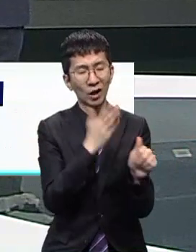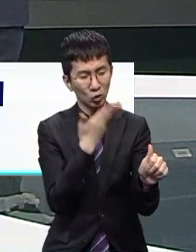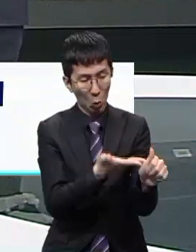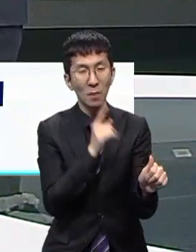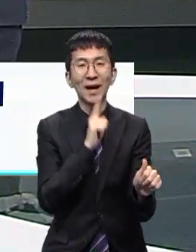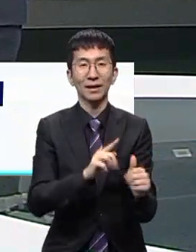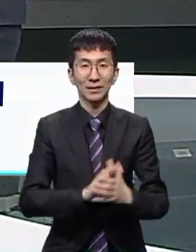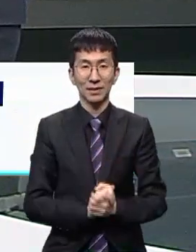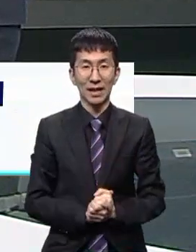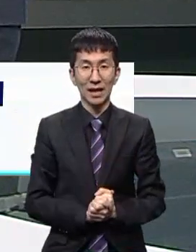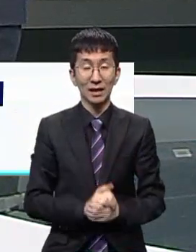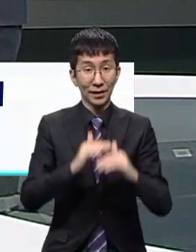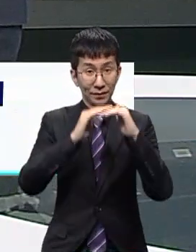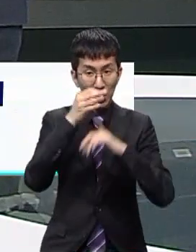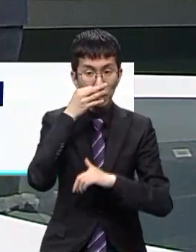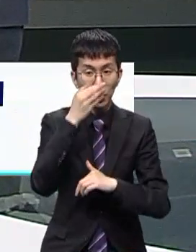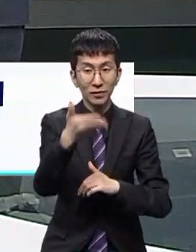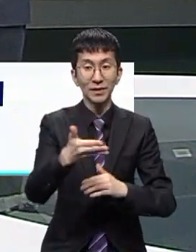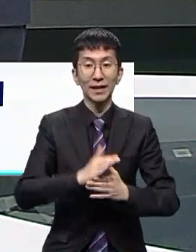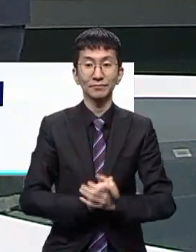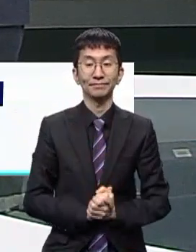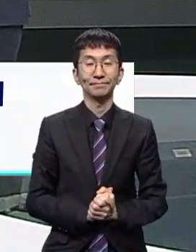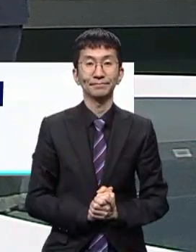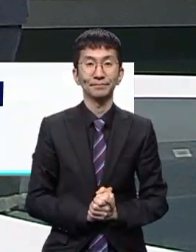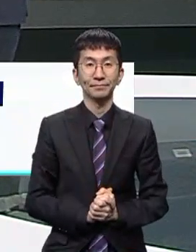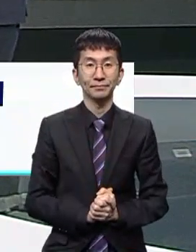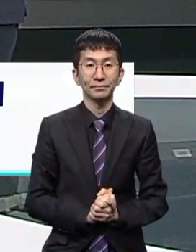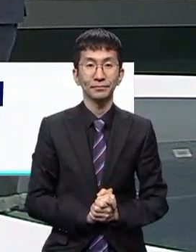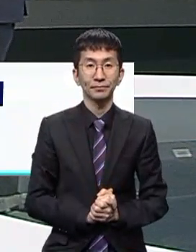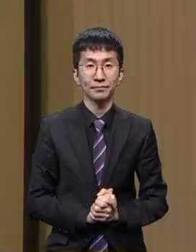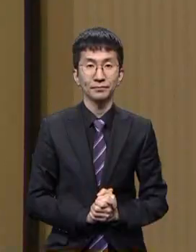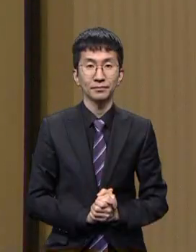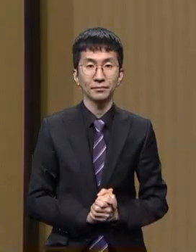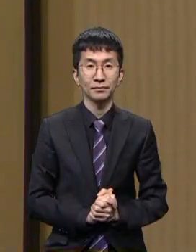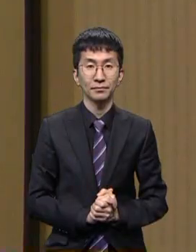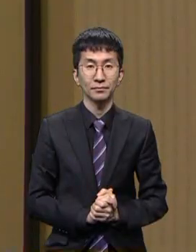해주겠다는 겁니다. 자세한 내용 박수진 기자입니다.